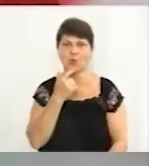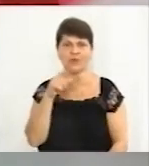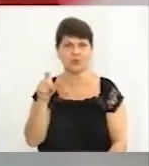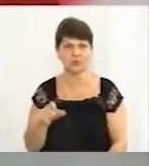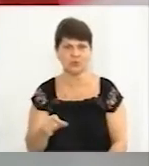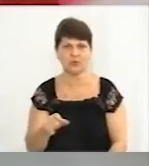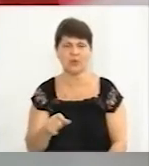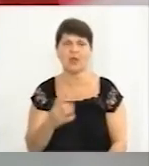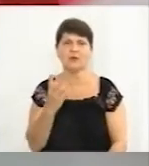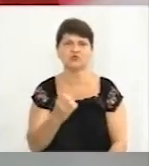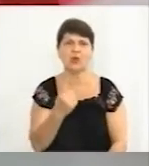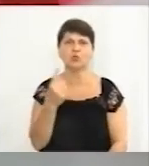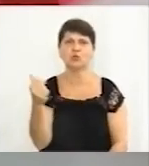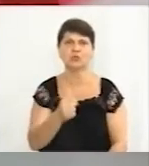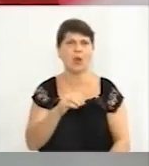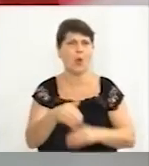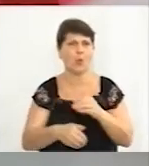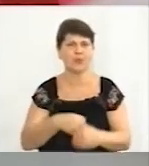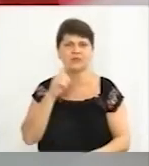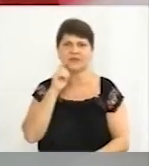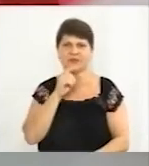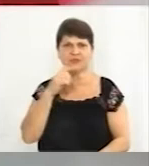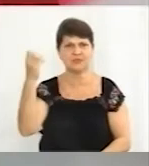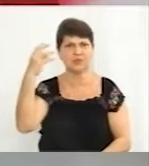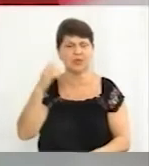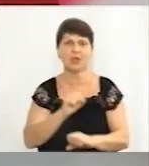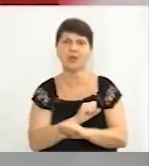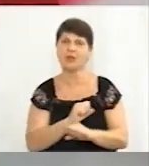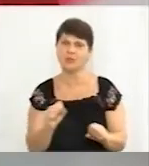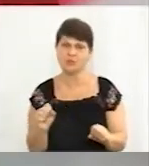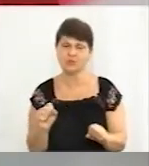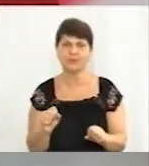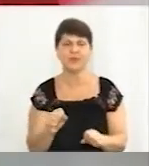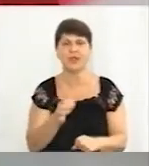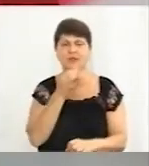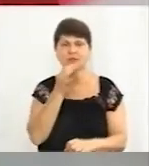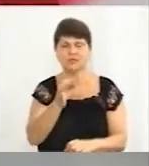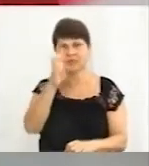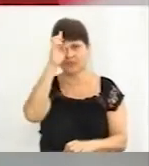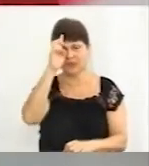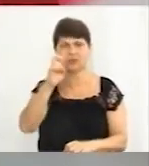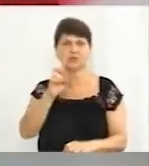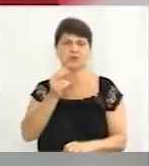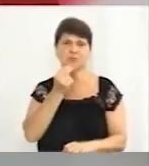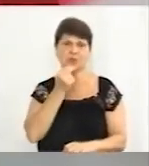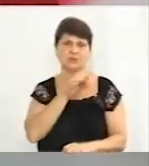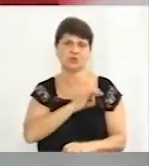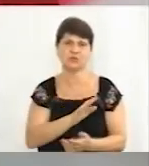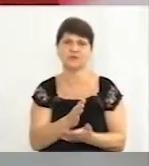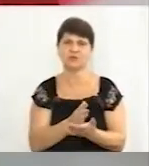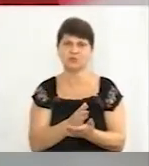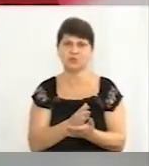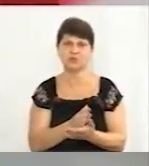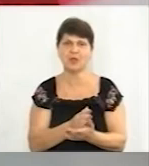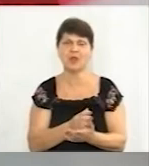на вінницьких пляжах не можна. Про це Суспільному розповіла фахівчиня міського управління Держпродспоживслужби Людмила Крутікова.